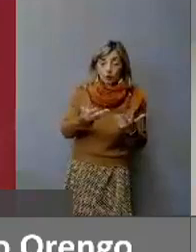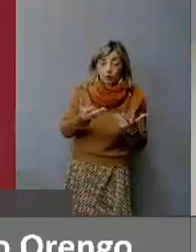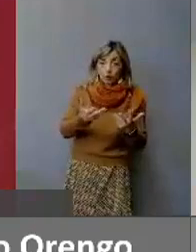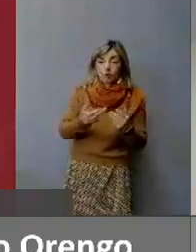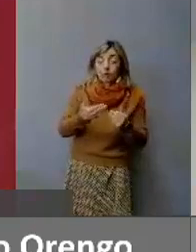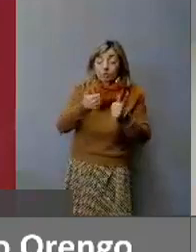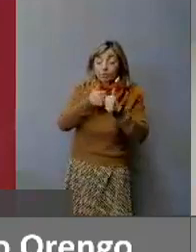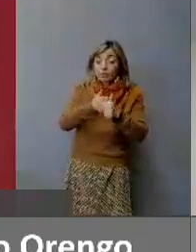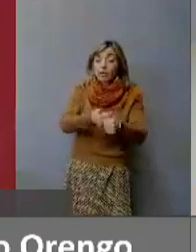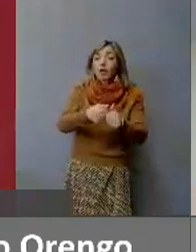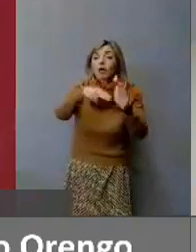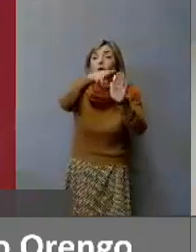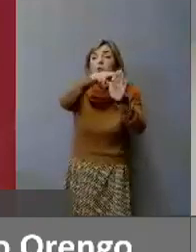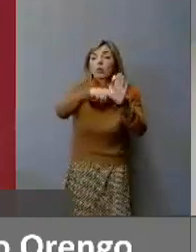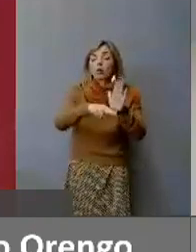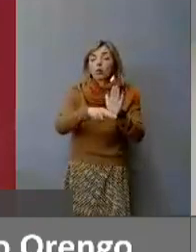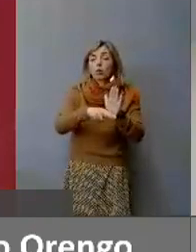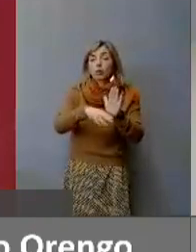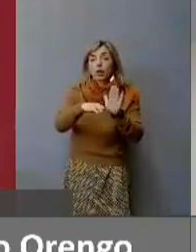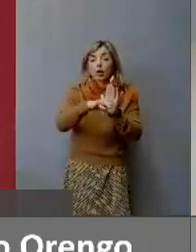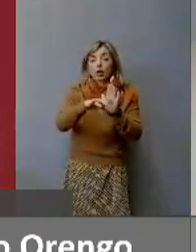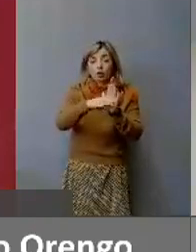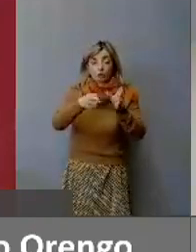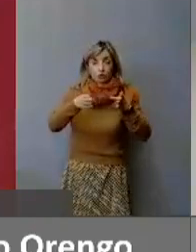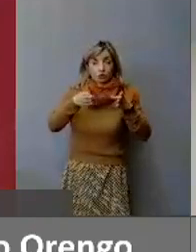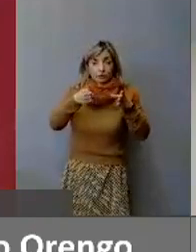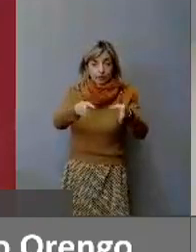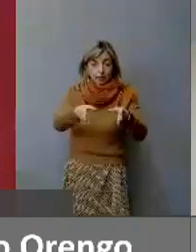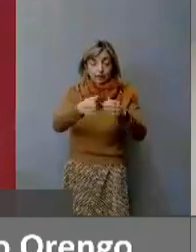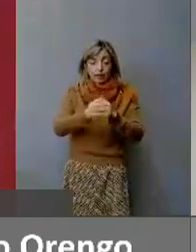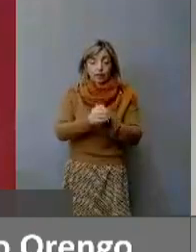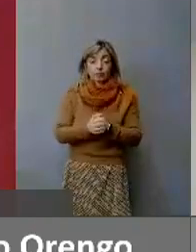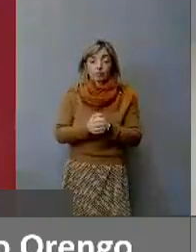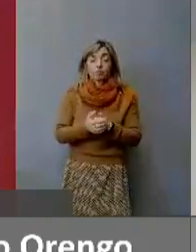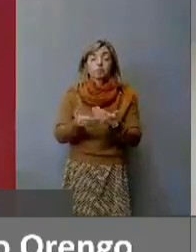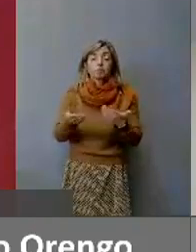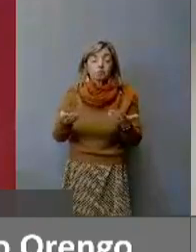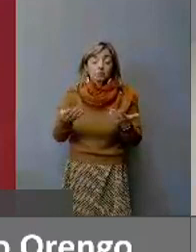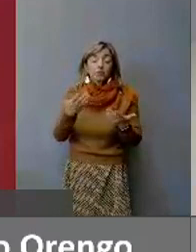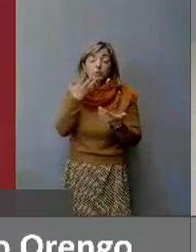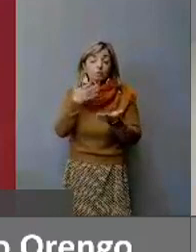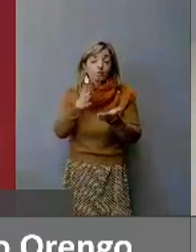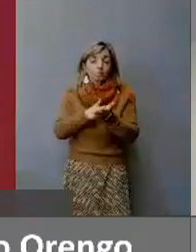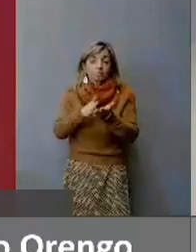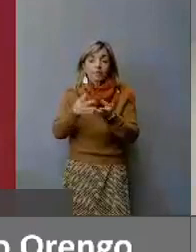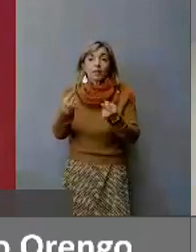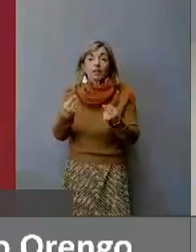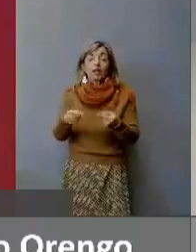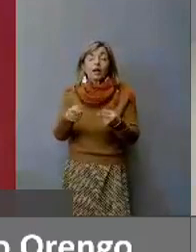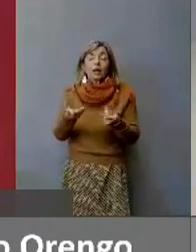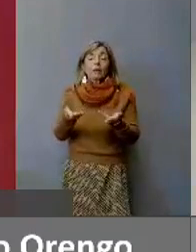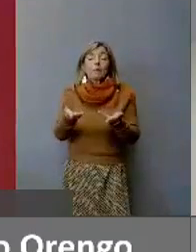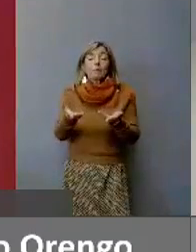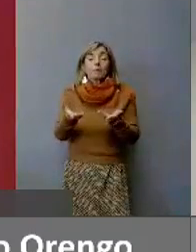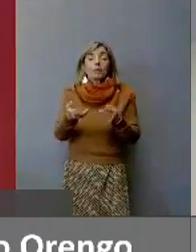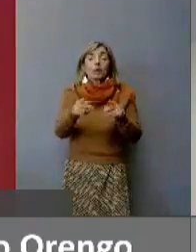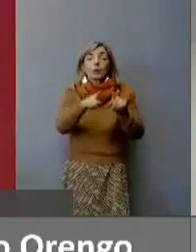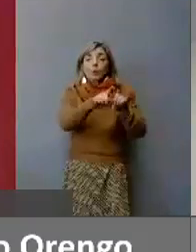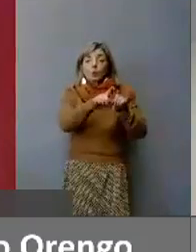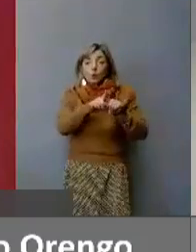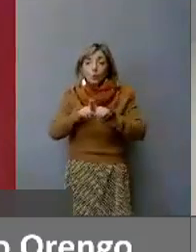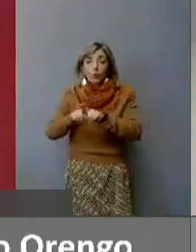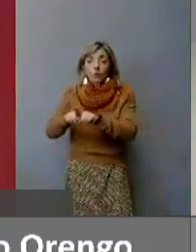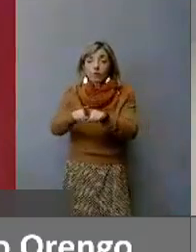della strada innanzitutto un plauso rispetto al l'uniformità e che finalmente è stata raggiunta fra